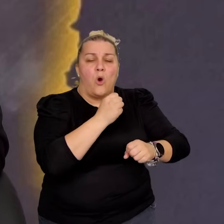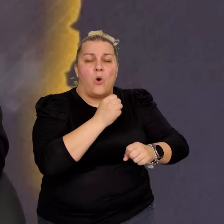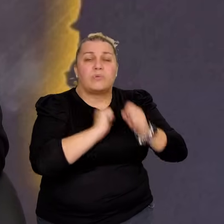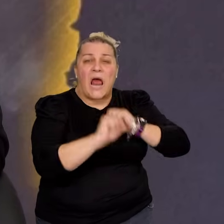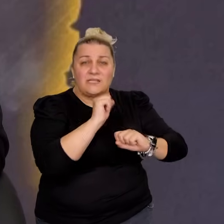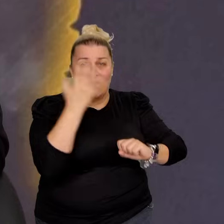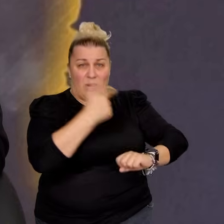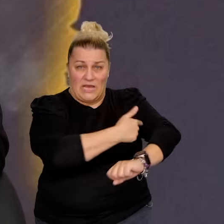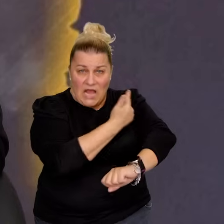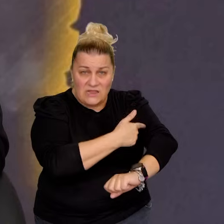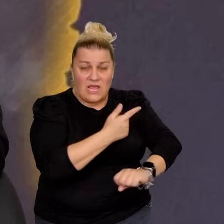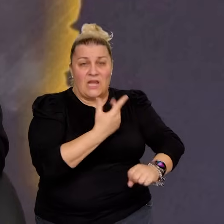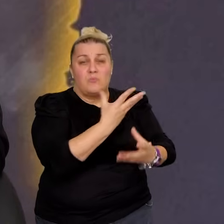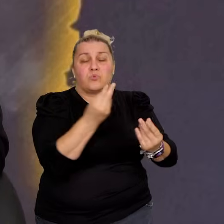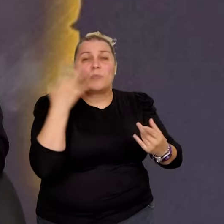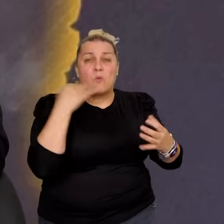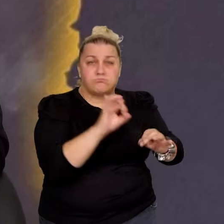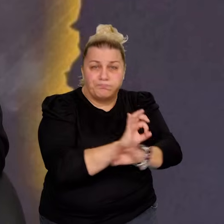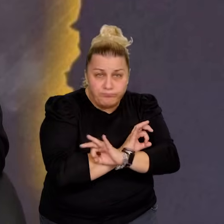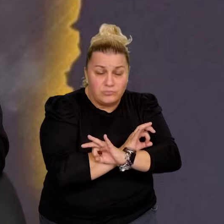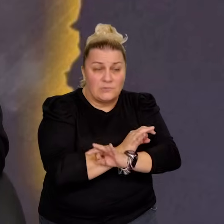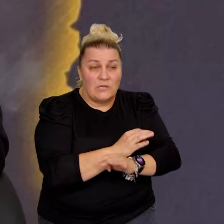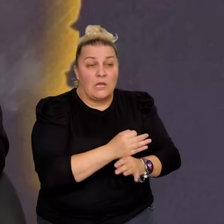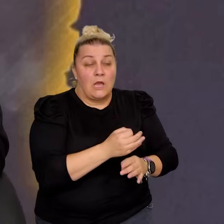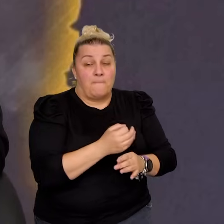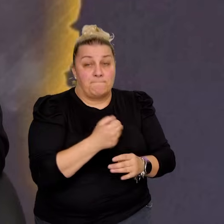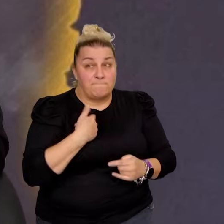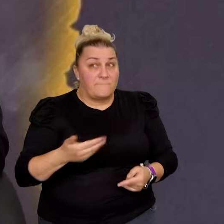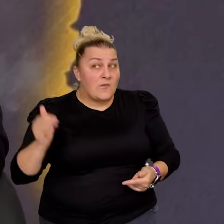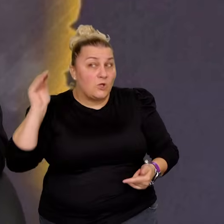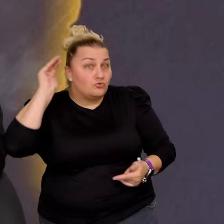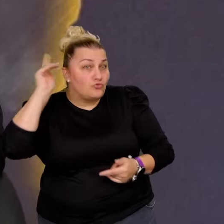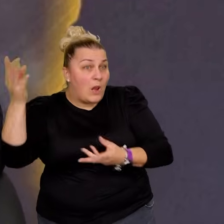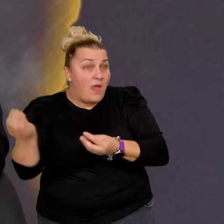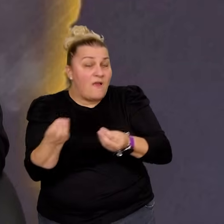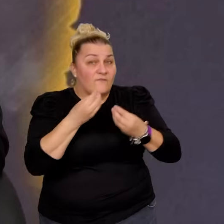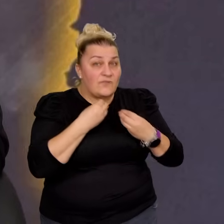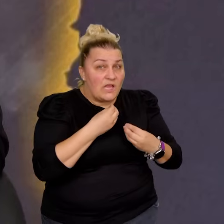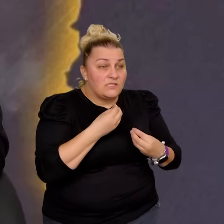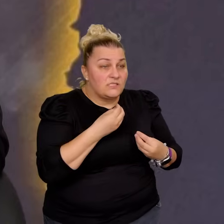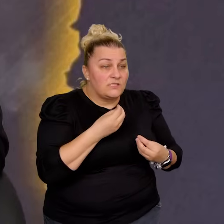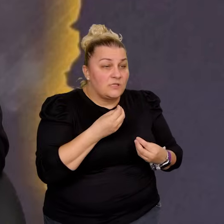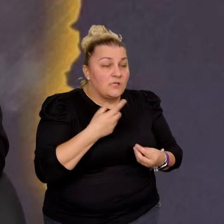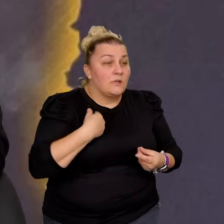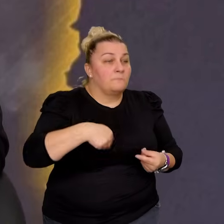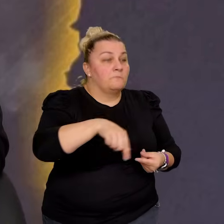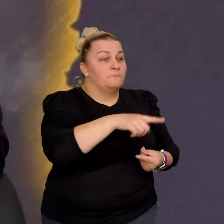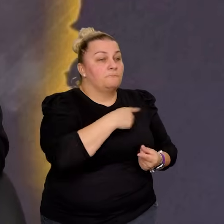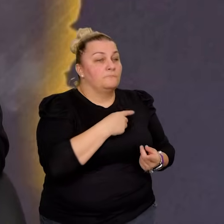ranjenih, poginulih. I kad je došla ta vijest, jednostavno vidio si